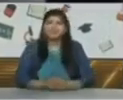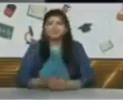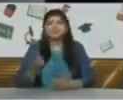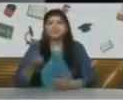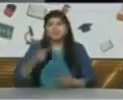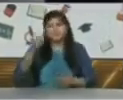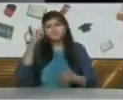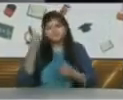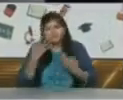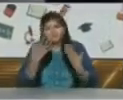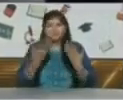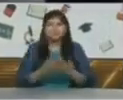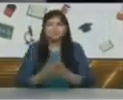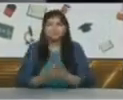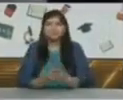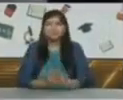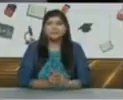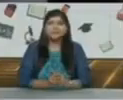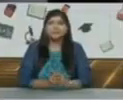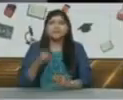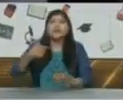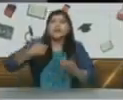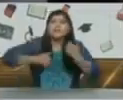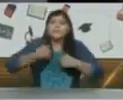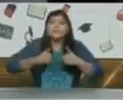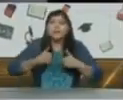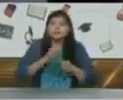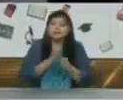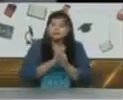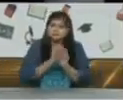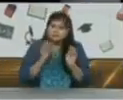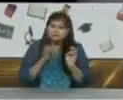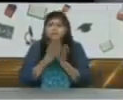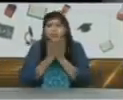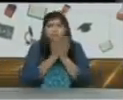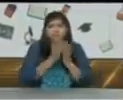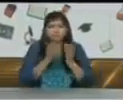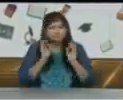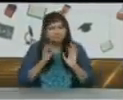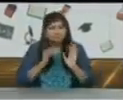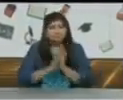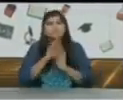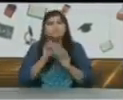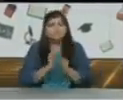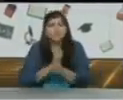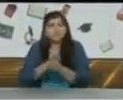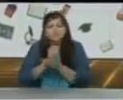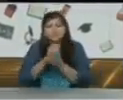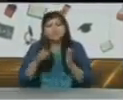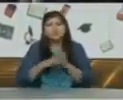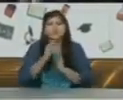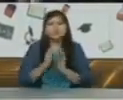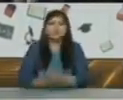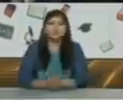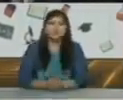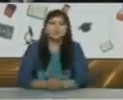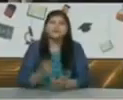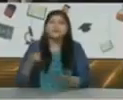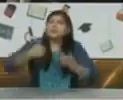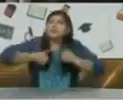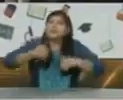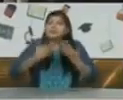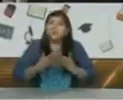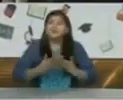उम्मीद है परीक्षा की तैयारी अच्छी चल रही होगी। ये परीक्षा